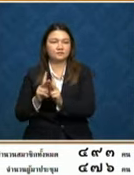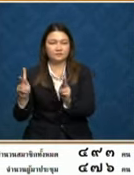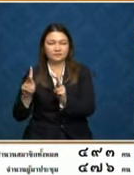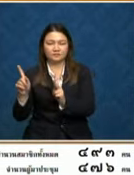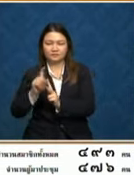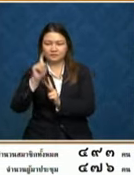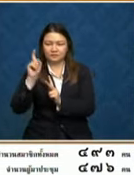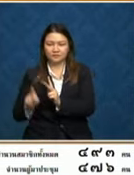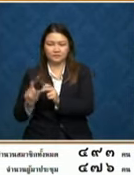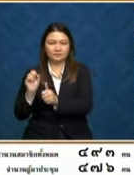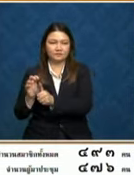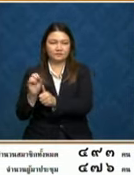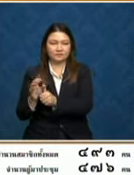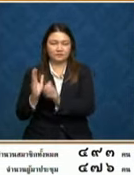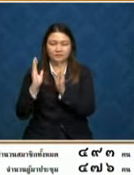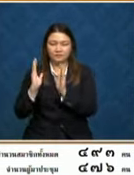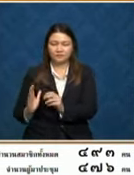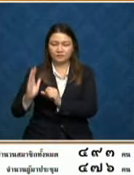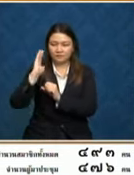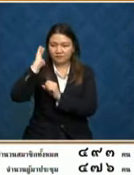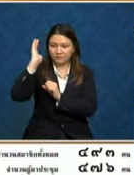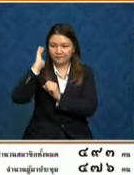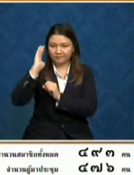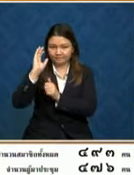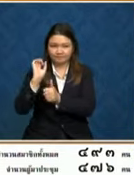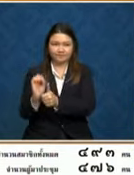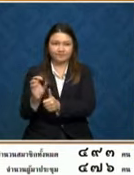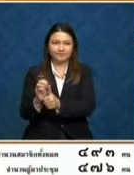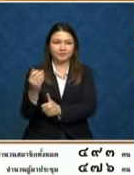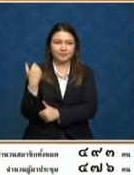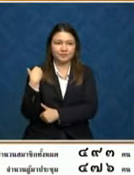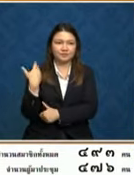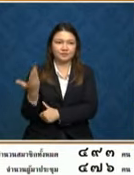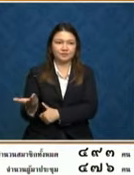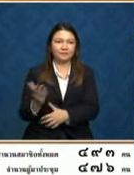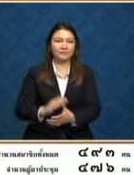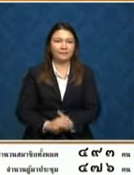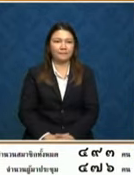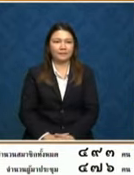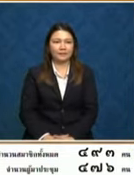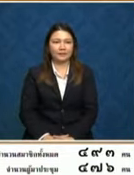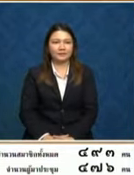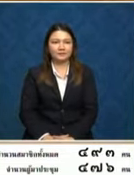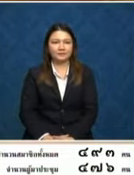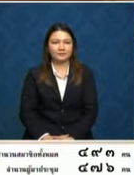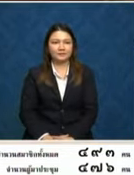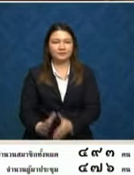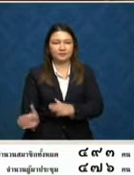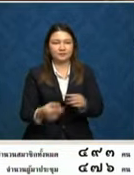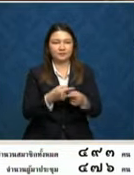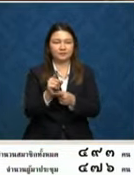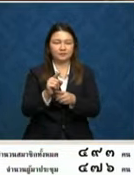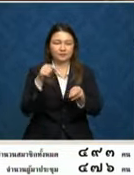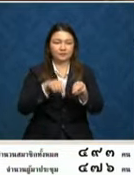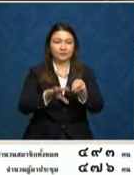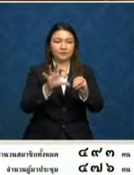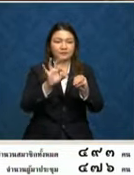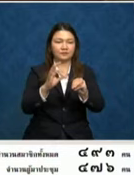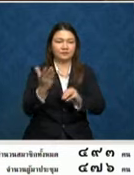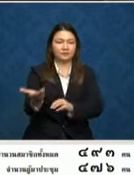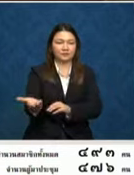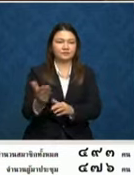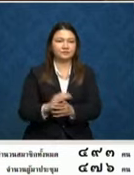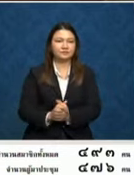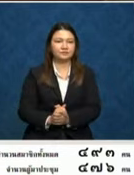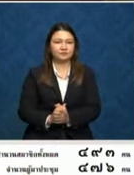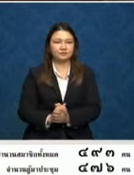เห็นมีผู้แปลยติขอสงวนคำแปลยติ ครับในมาตรา9นะครับท่